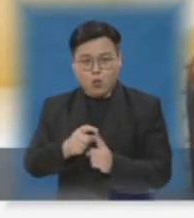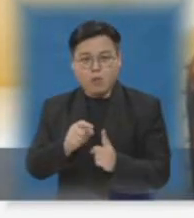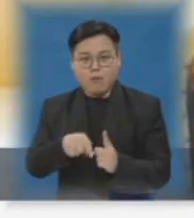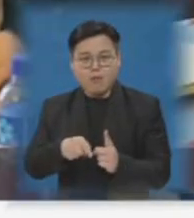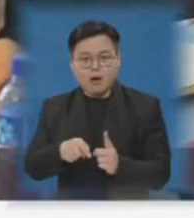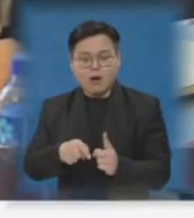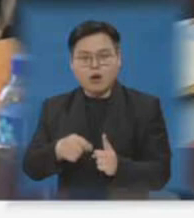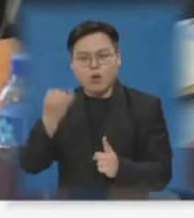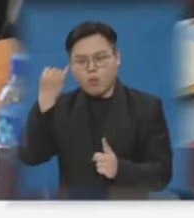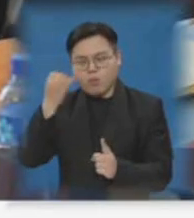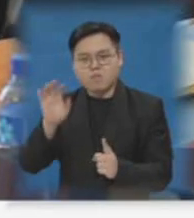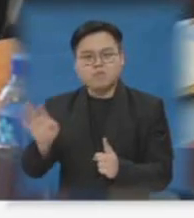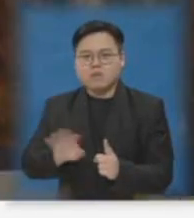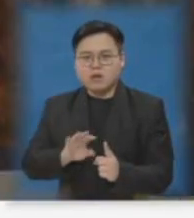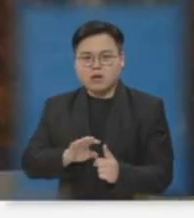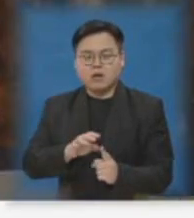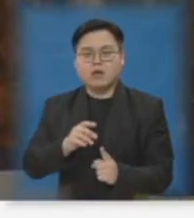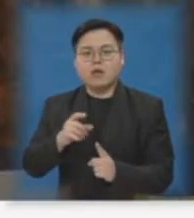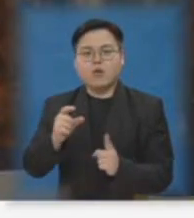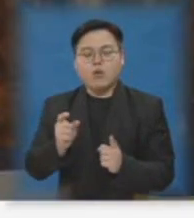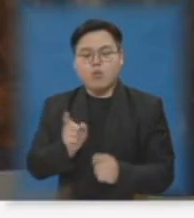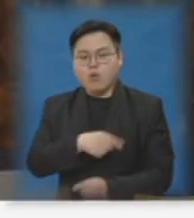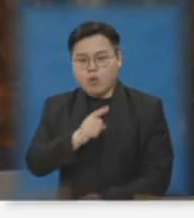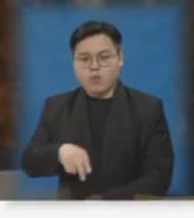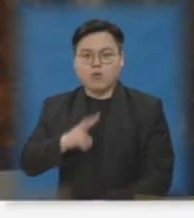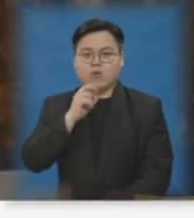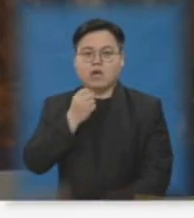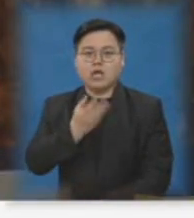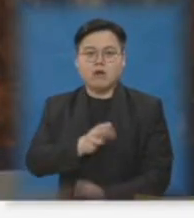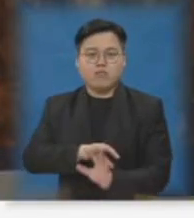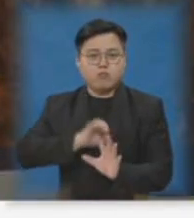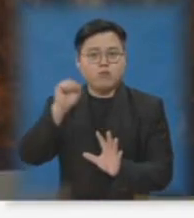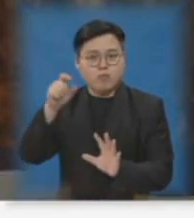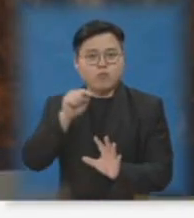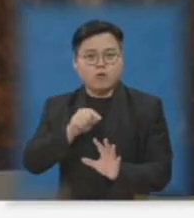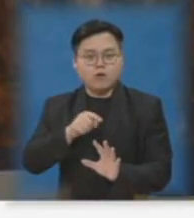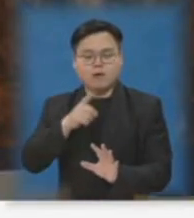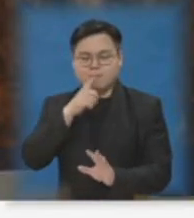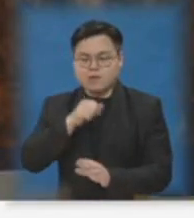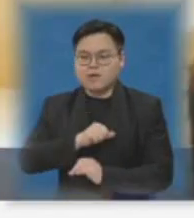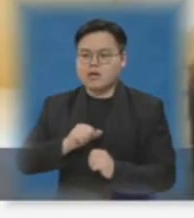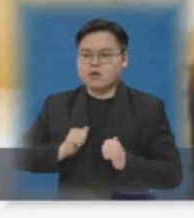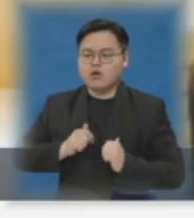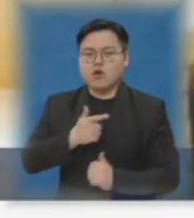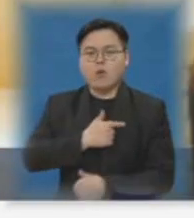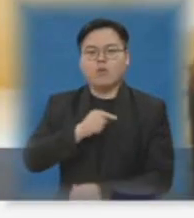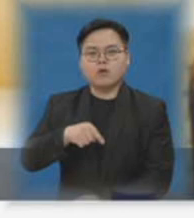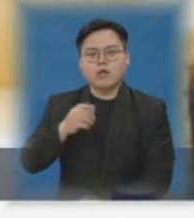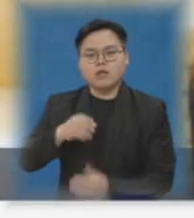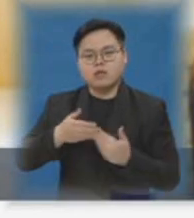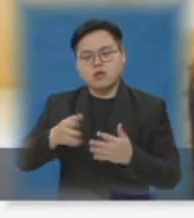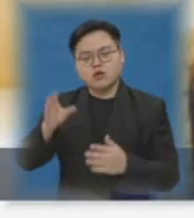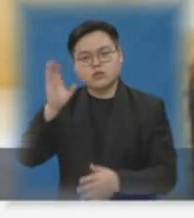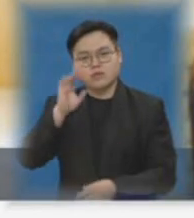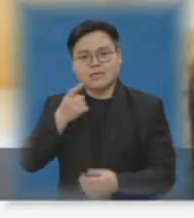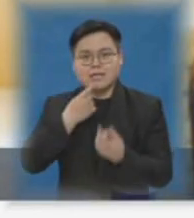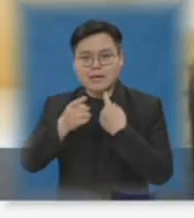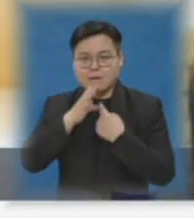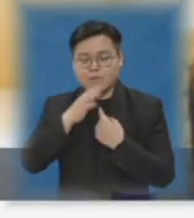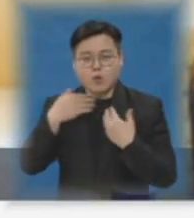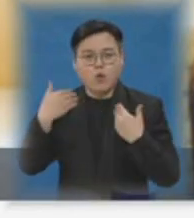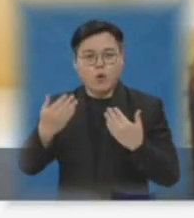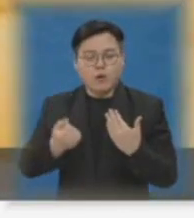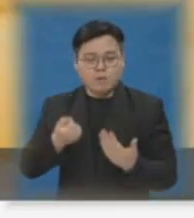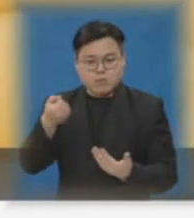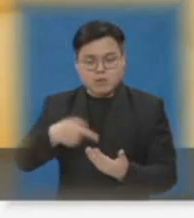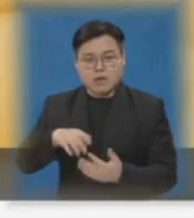байгаа. Улсын хурлын хүний эрхийн дэд хорооны хуралдаанаар дээрх асуудлаар иргэдийн гомдлыг нээлттэй сонсож хилэлцэх юм. Хуралдааны төвийг ирэх